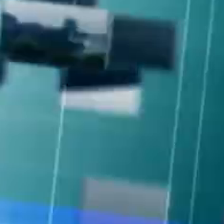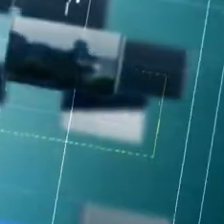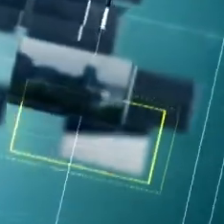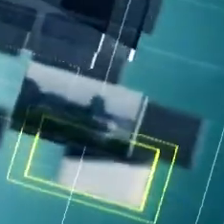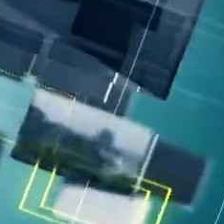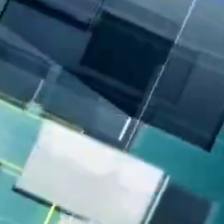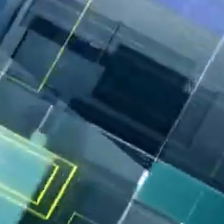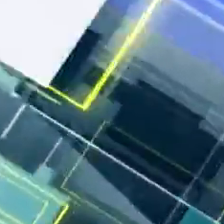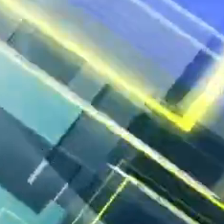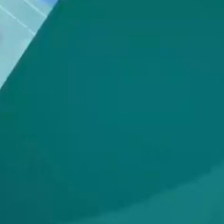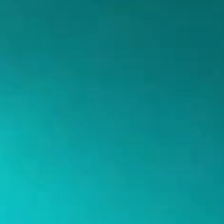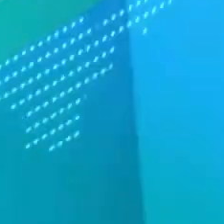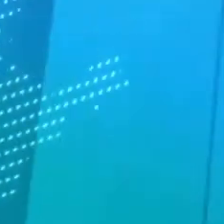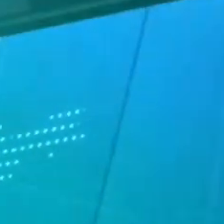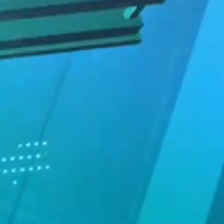Музика